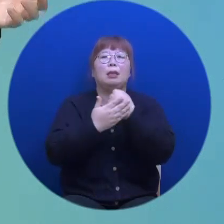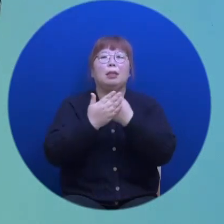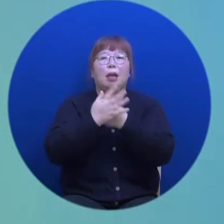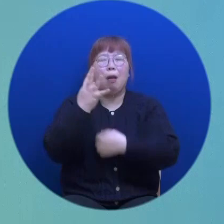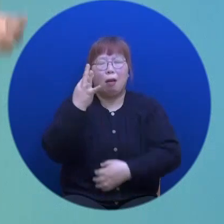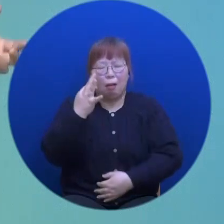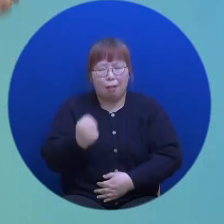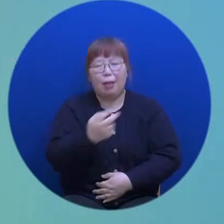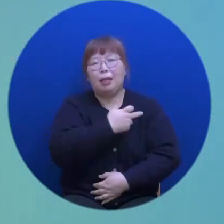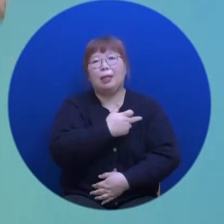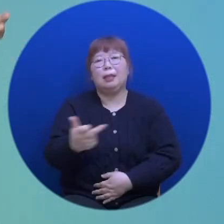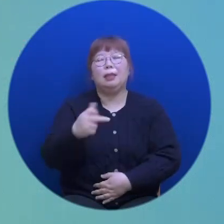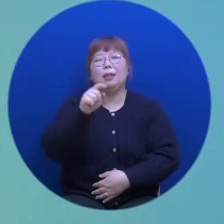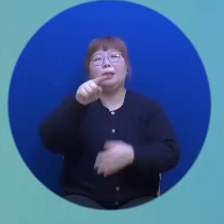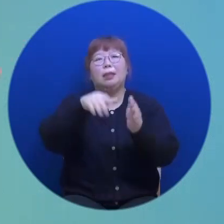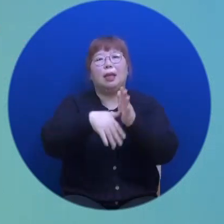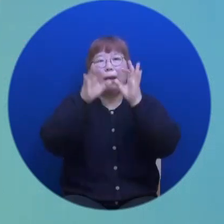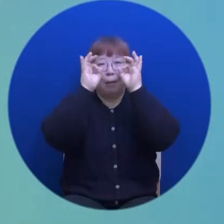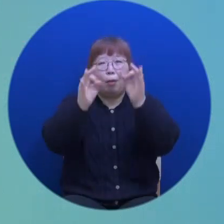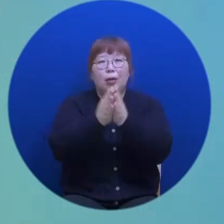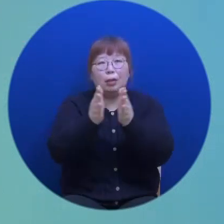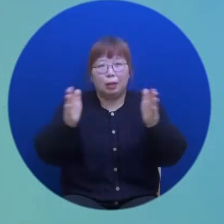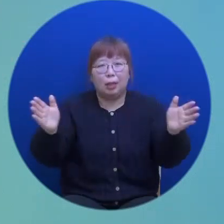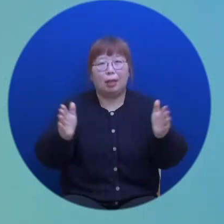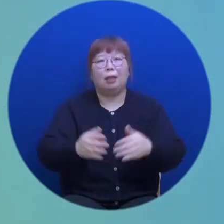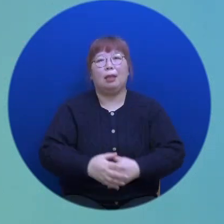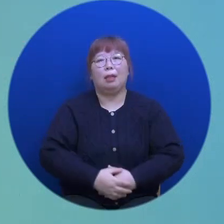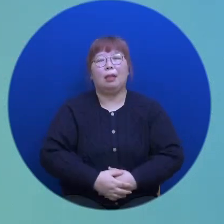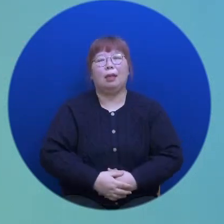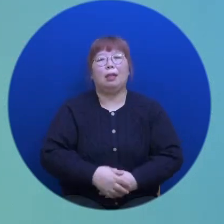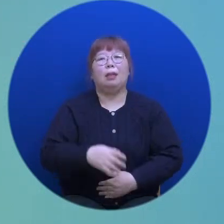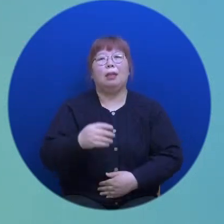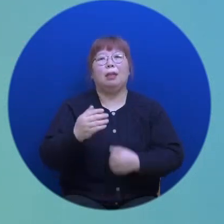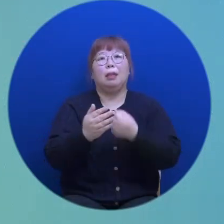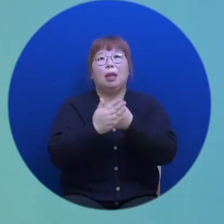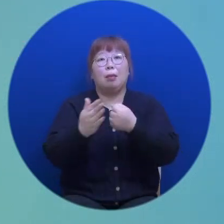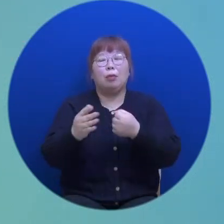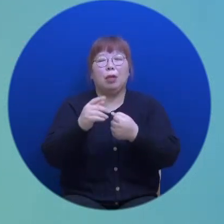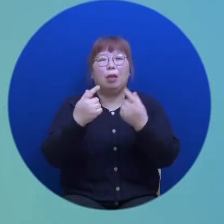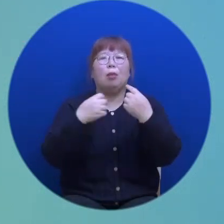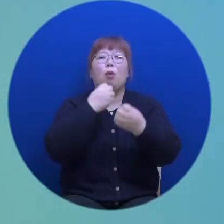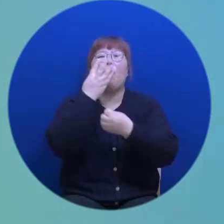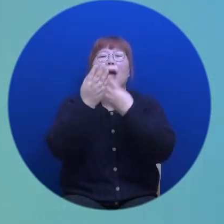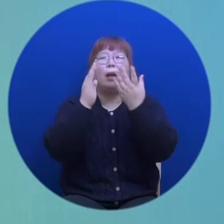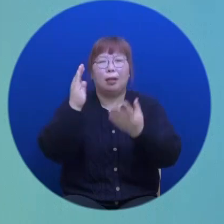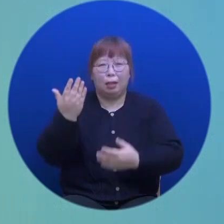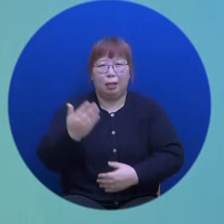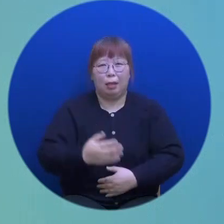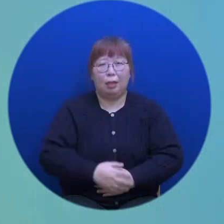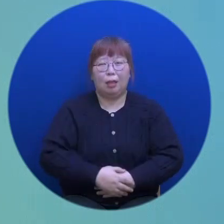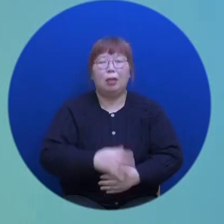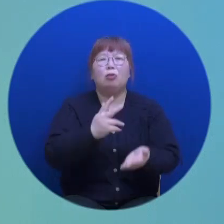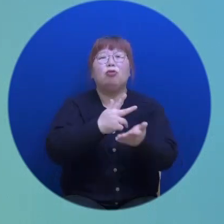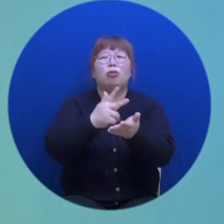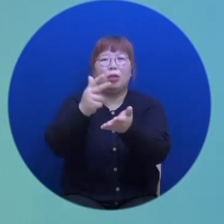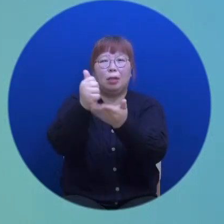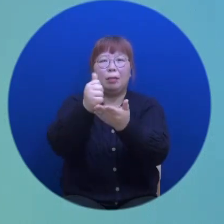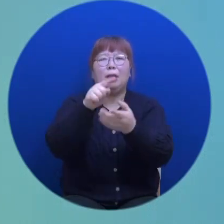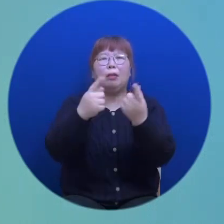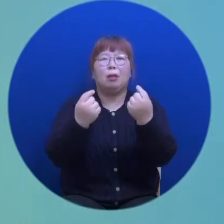큰지가 그때 보이기 시작한다는 거예요. 그래서 이렇게 고백하게 됩니다. 주님, 그렇게 오래